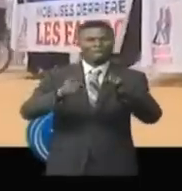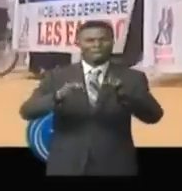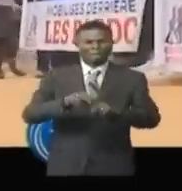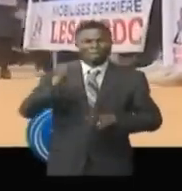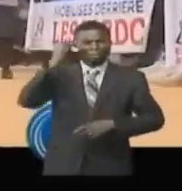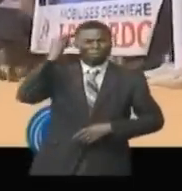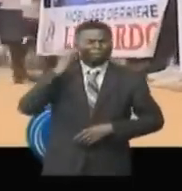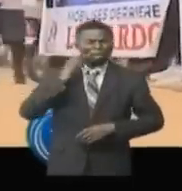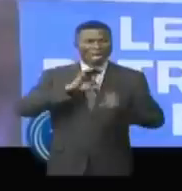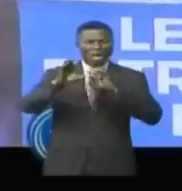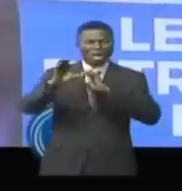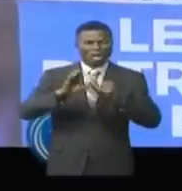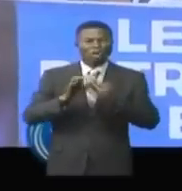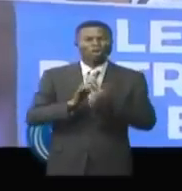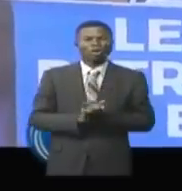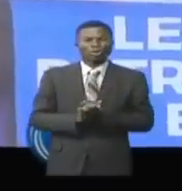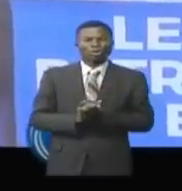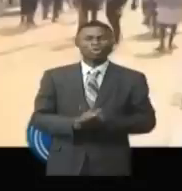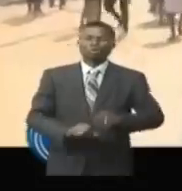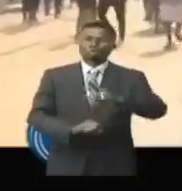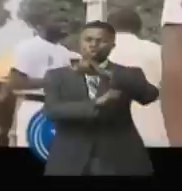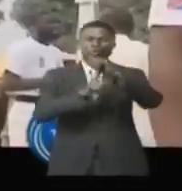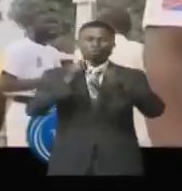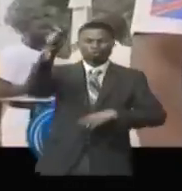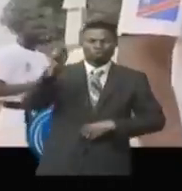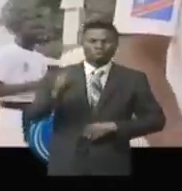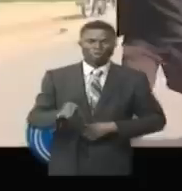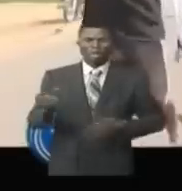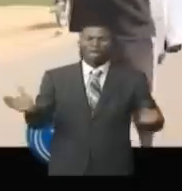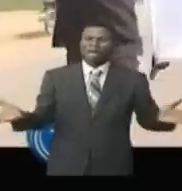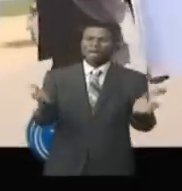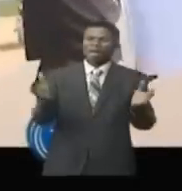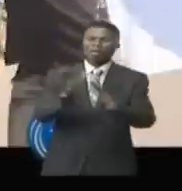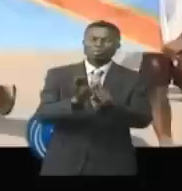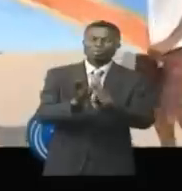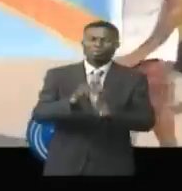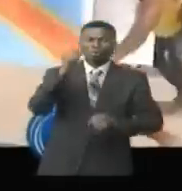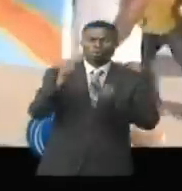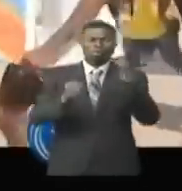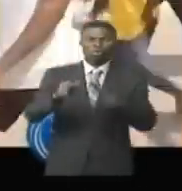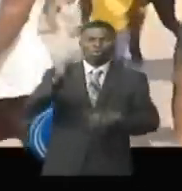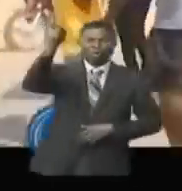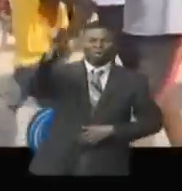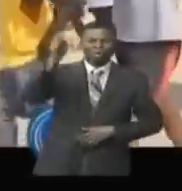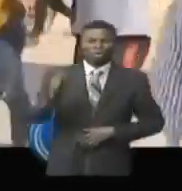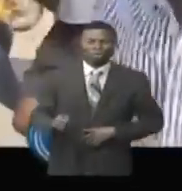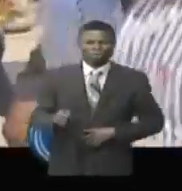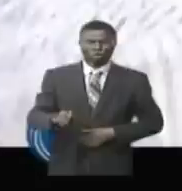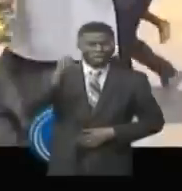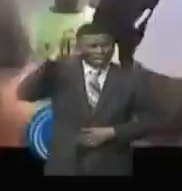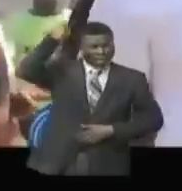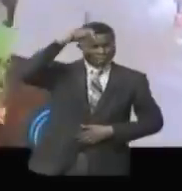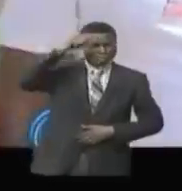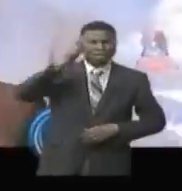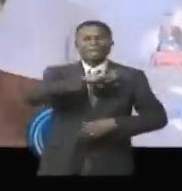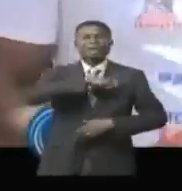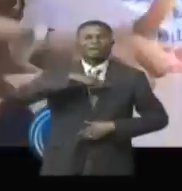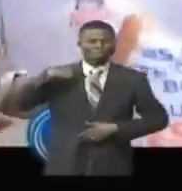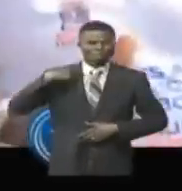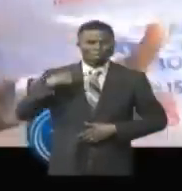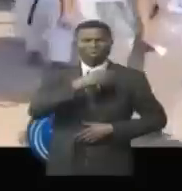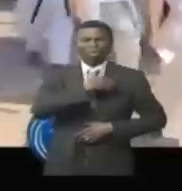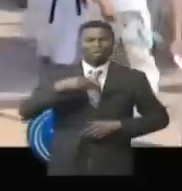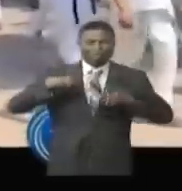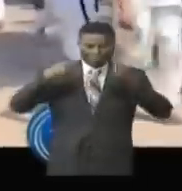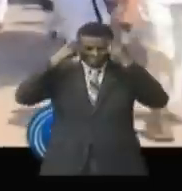Boyoma mobilisés derrière le FARDC. Message de réconfort aux vaillants soldats pétant-lion sur le t-shirt des six hommes et femmes